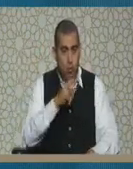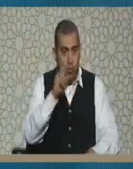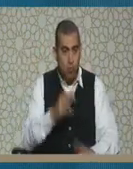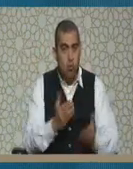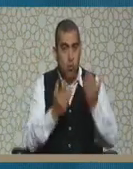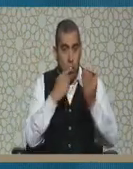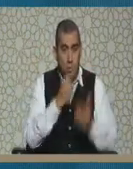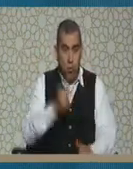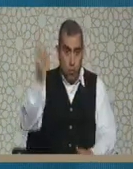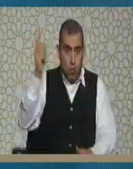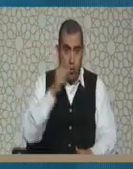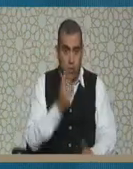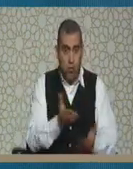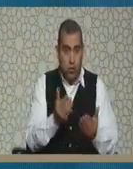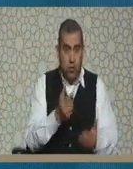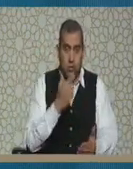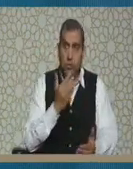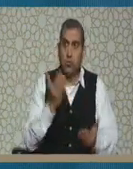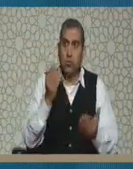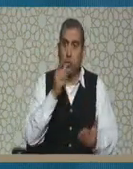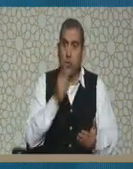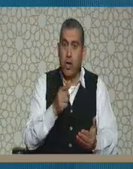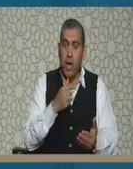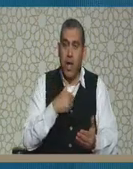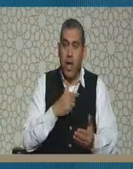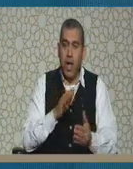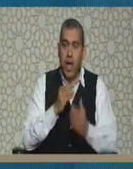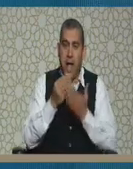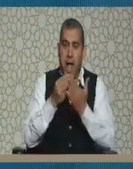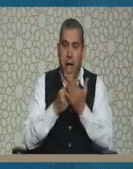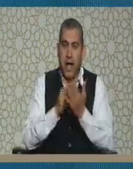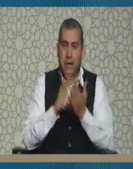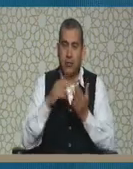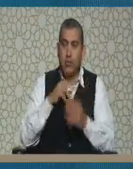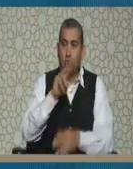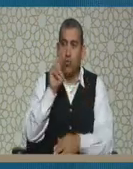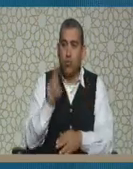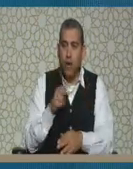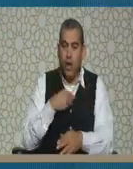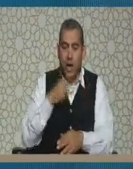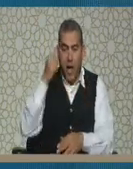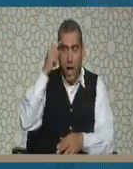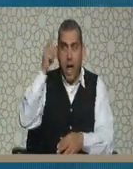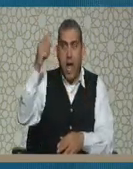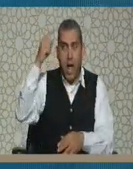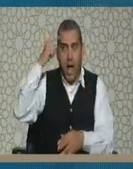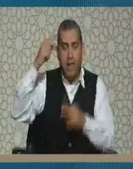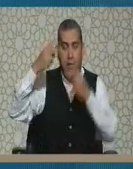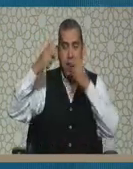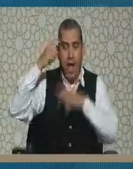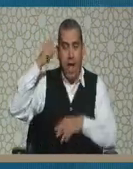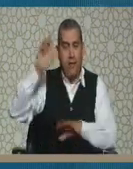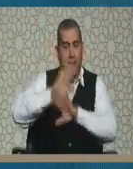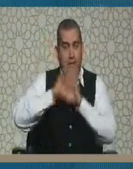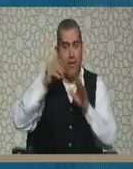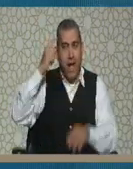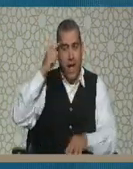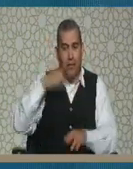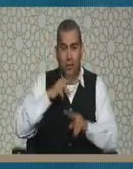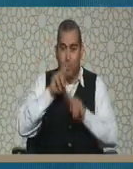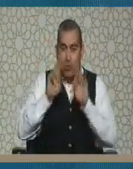اطلب فقال حسبي من سؤالي علمه بحالي يعني يكفيني عن